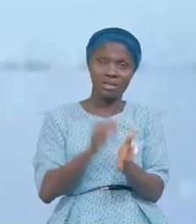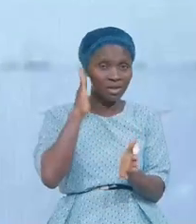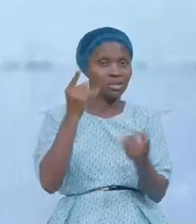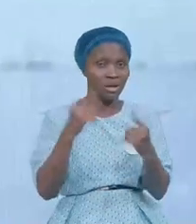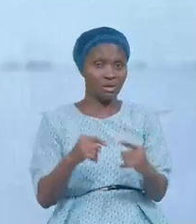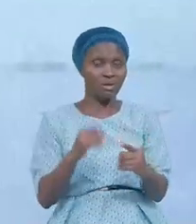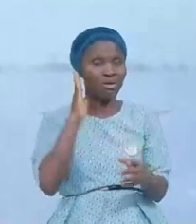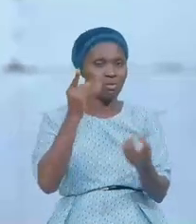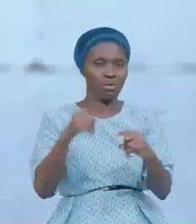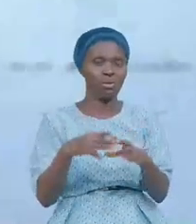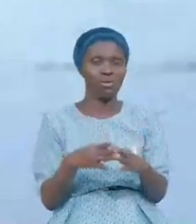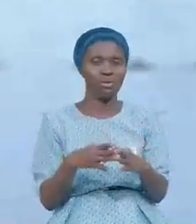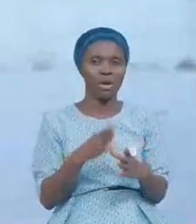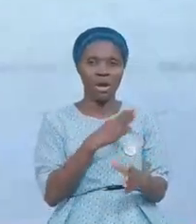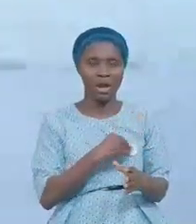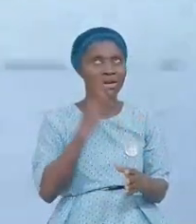viendra.